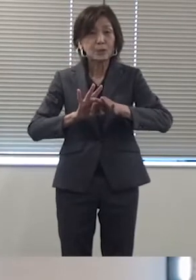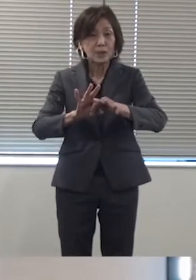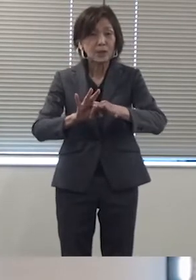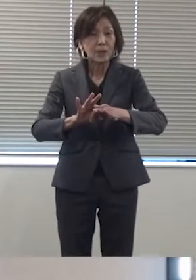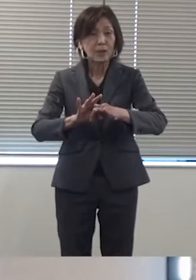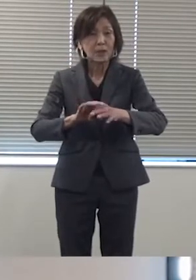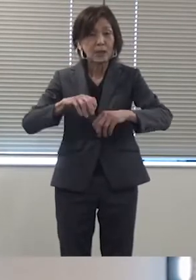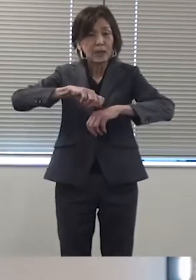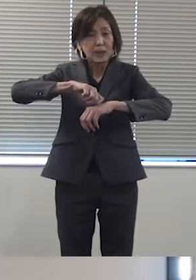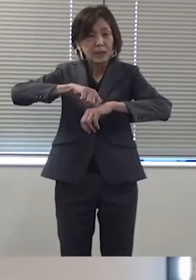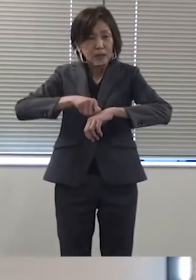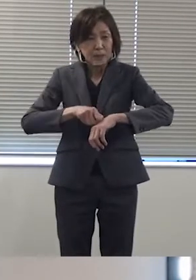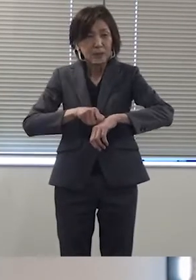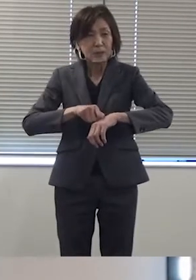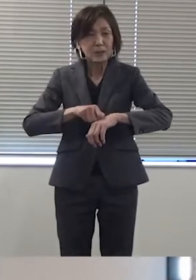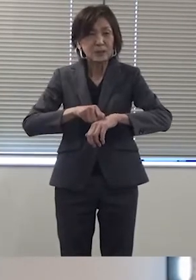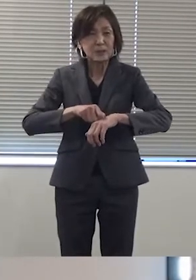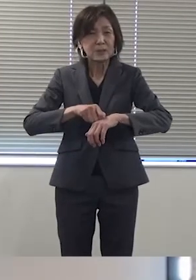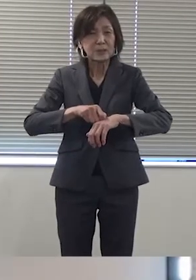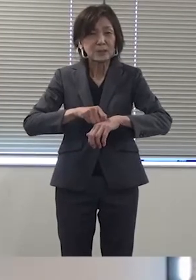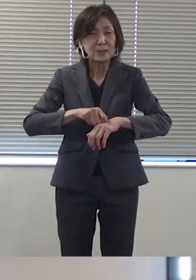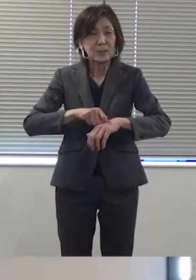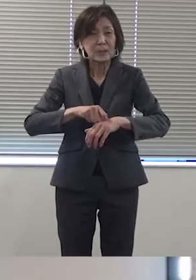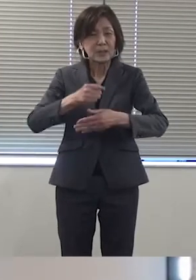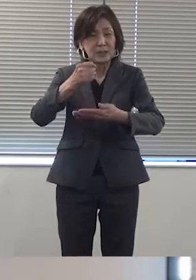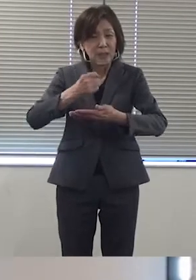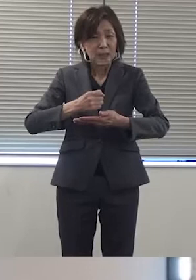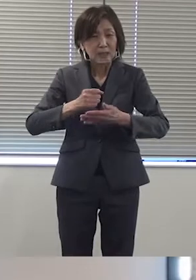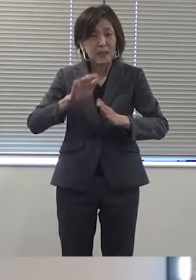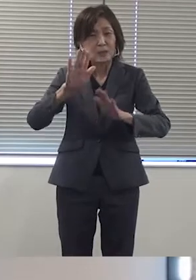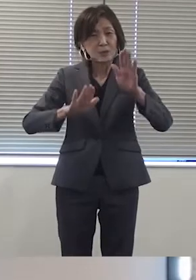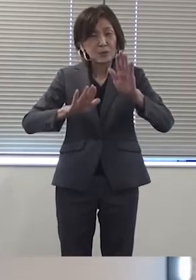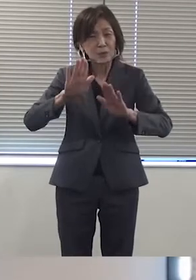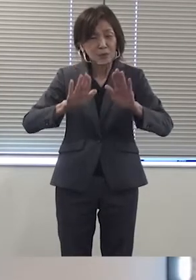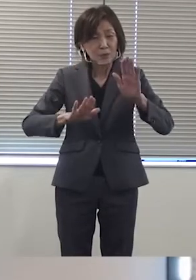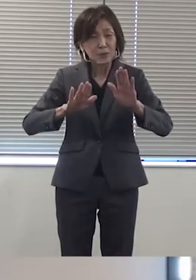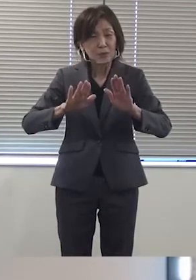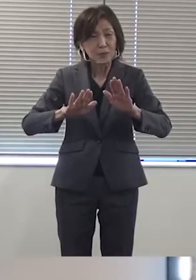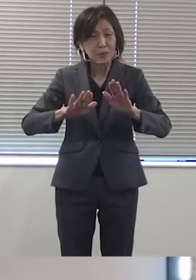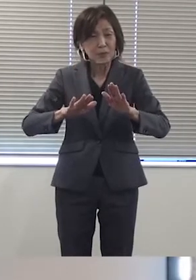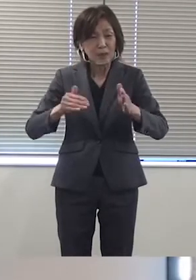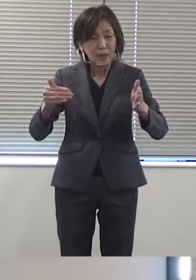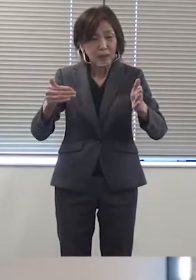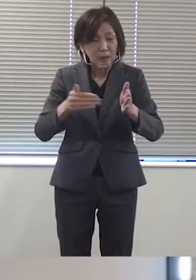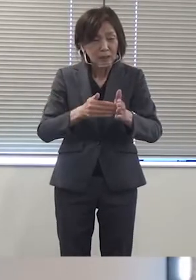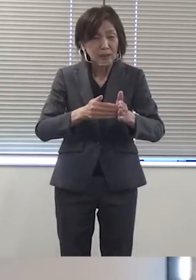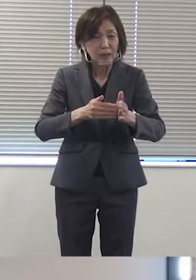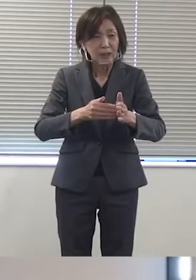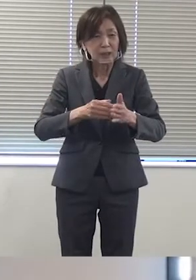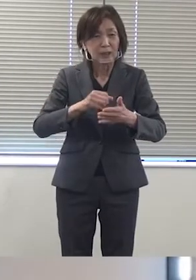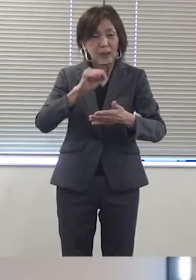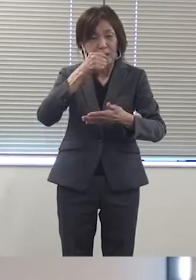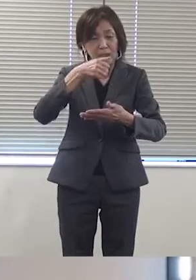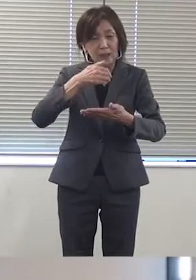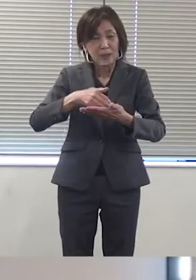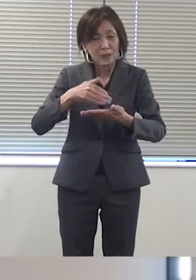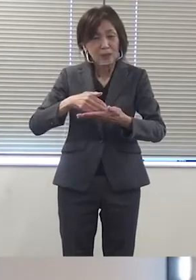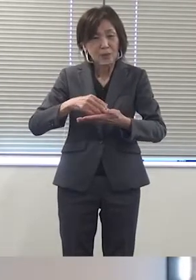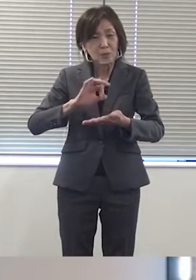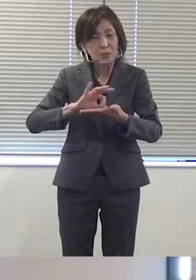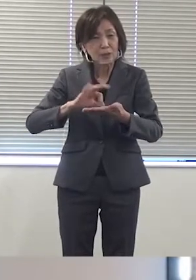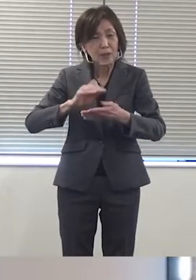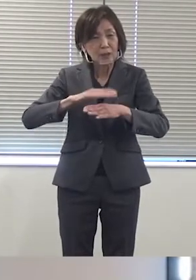ね、限られた予算をどう使っていくかというなかなか難しさもあると思うんですけども、今回の予算の配分